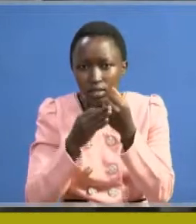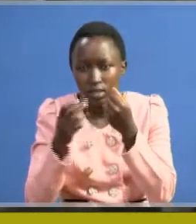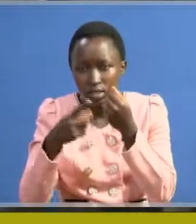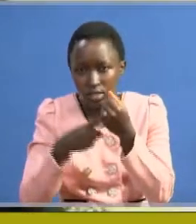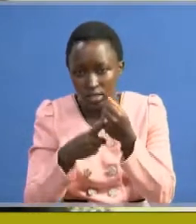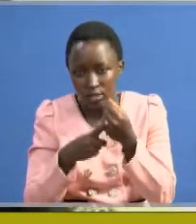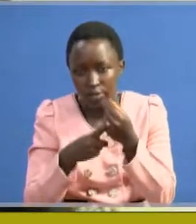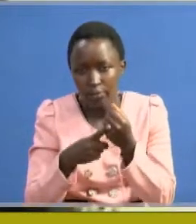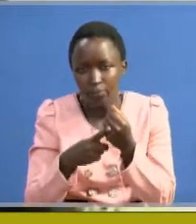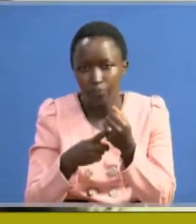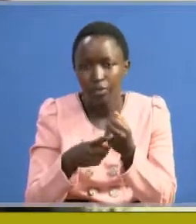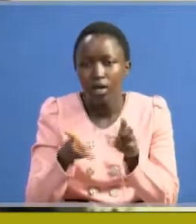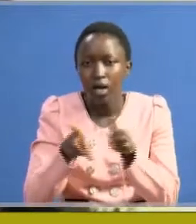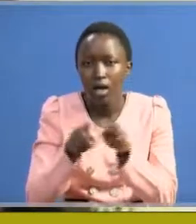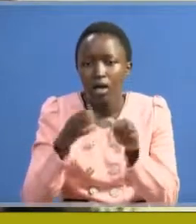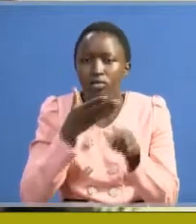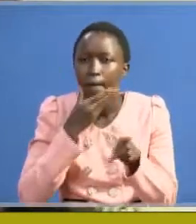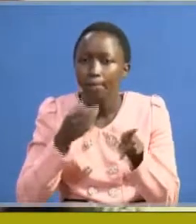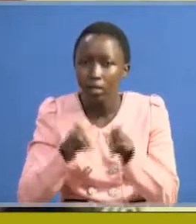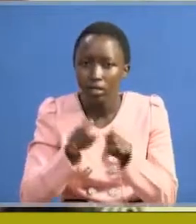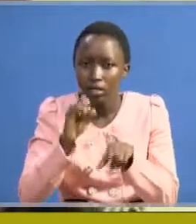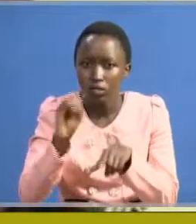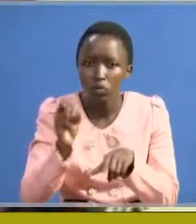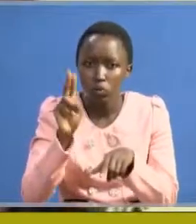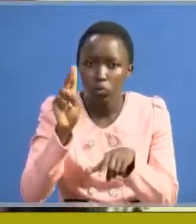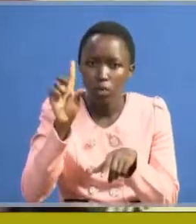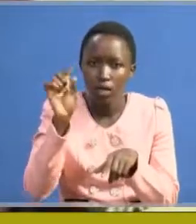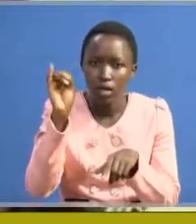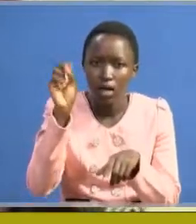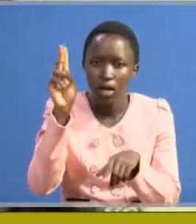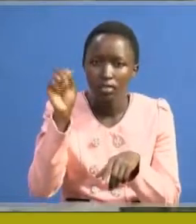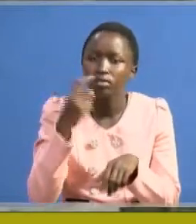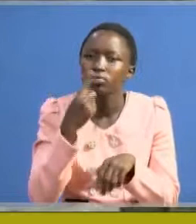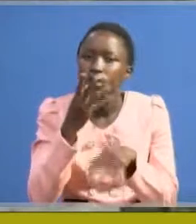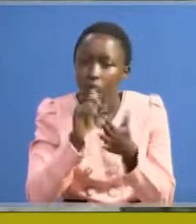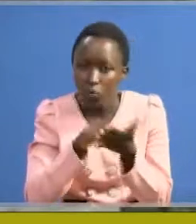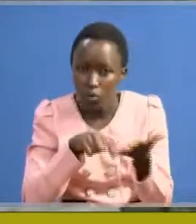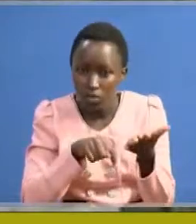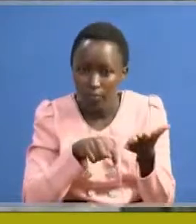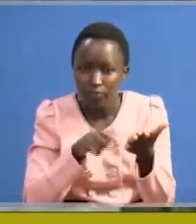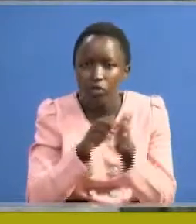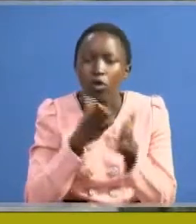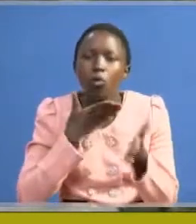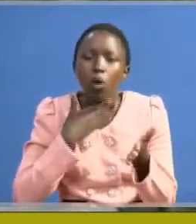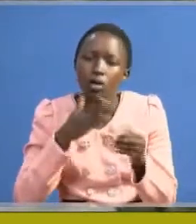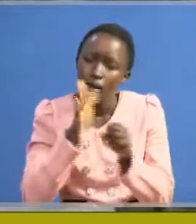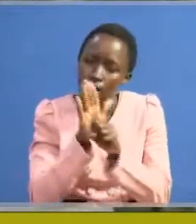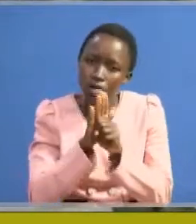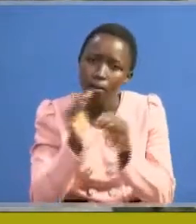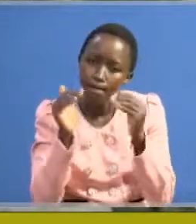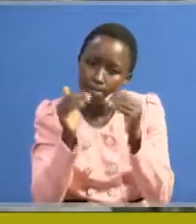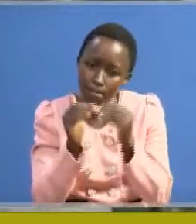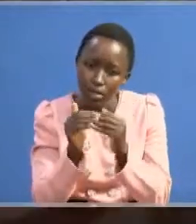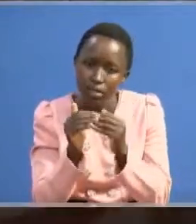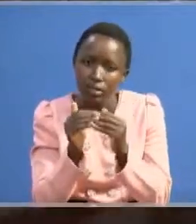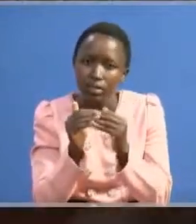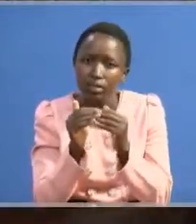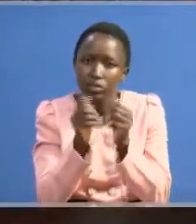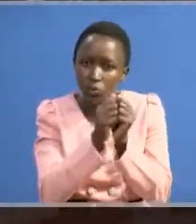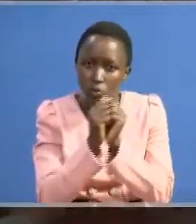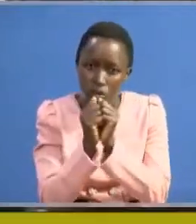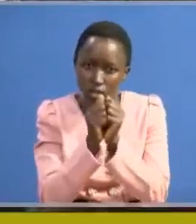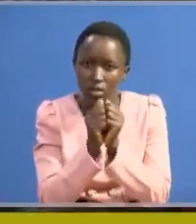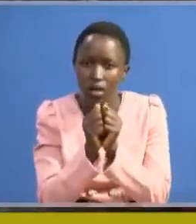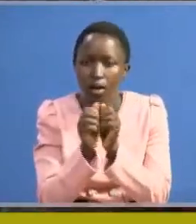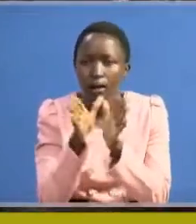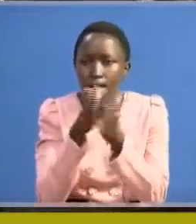1986. Kulingana na ndugu yake Julius Kurui, anasema kuwa mwenda zake alitaka sana kukutana ana kwa ana